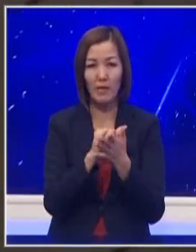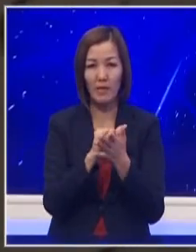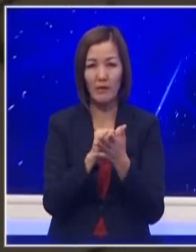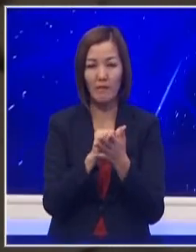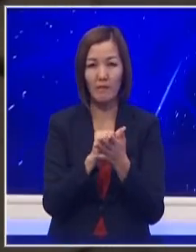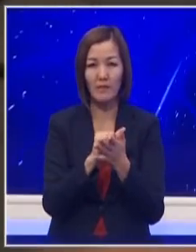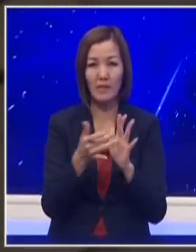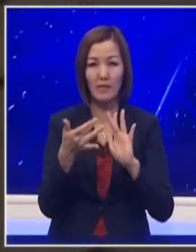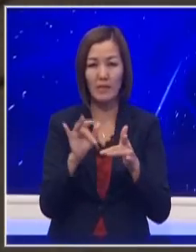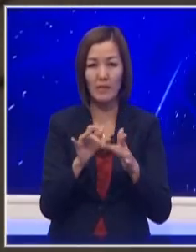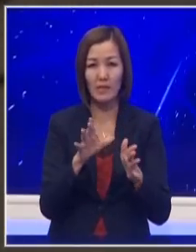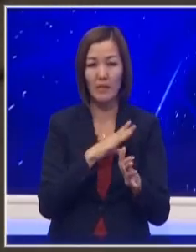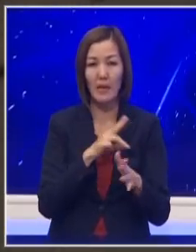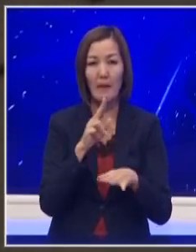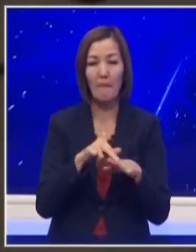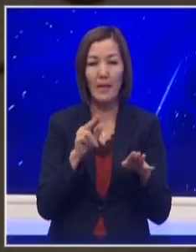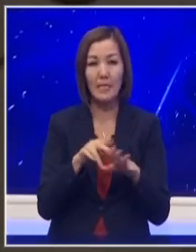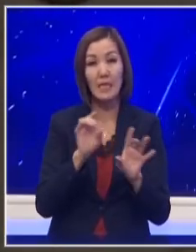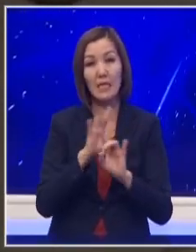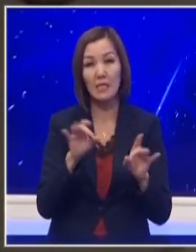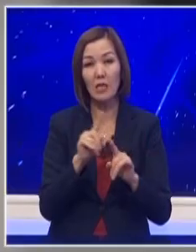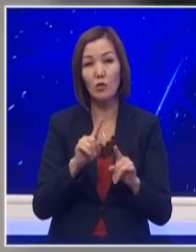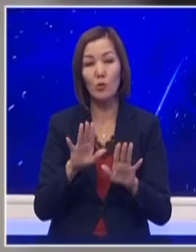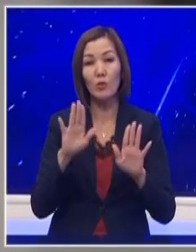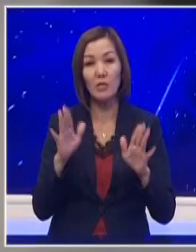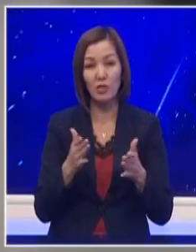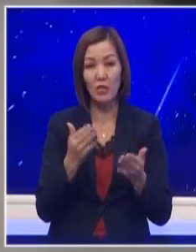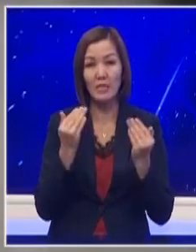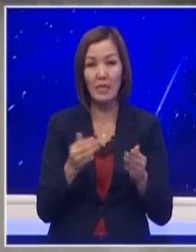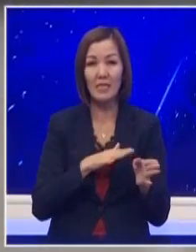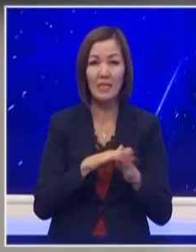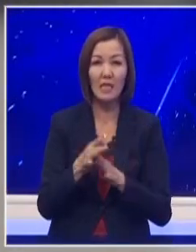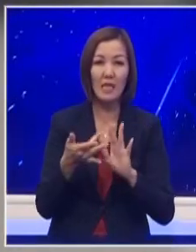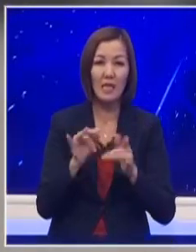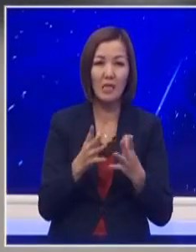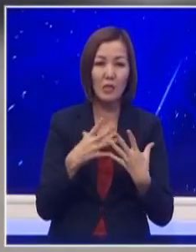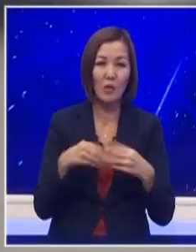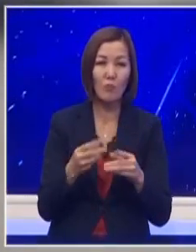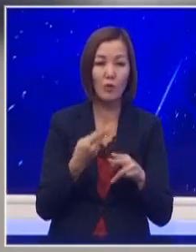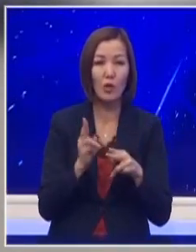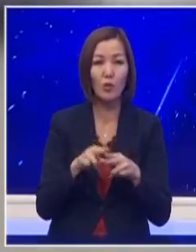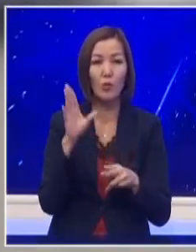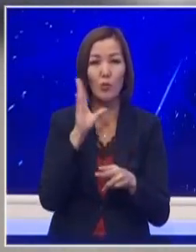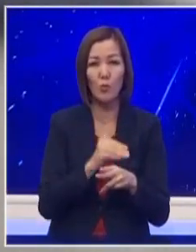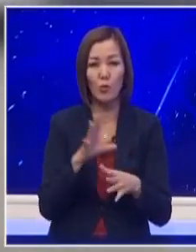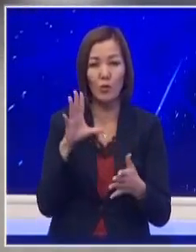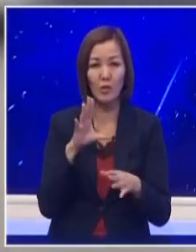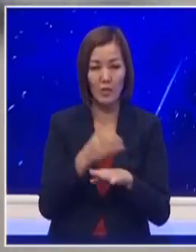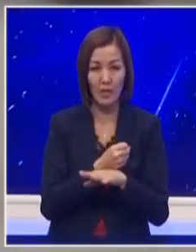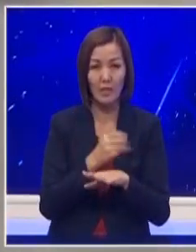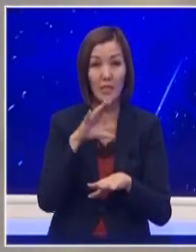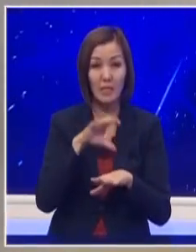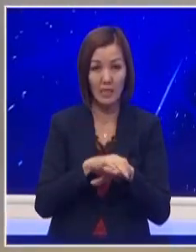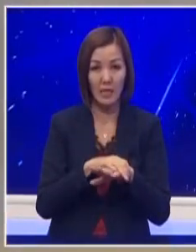минировании посредством сети Интернет полицейские рассказали что сейчас действует целые интернет-сообщества которые культивируют свайтинг